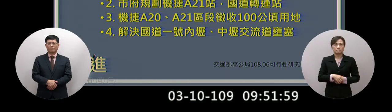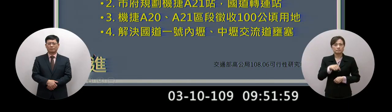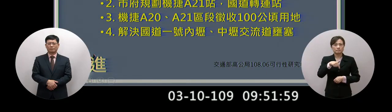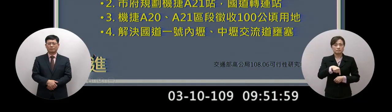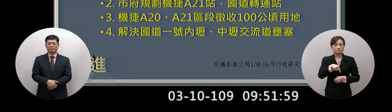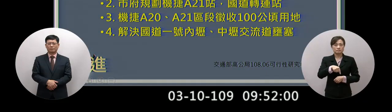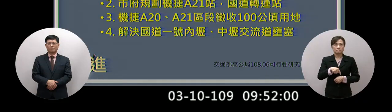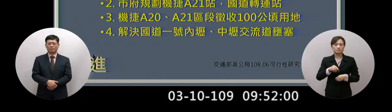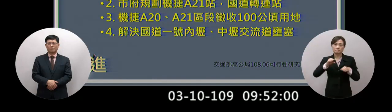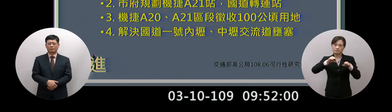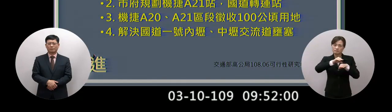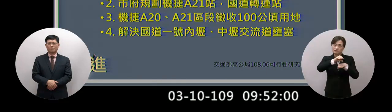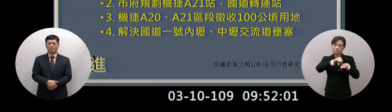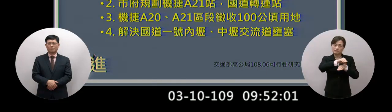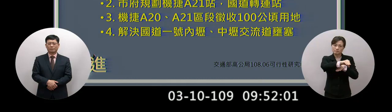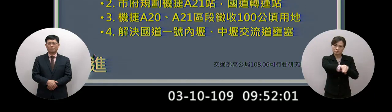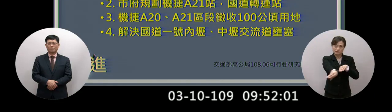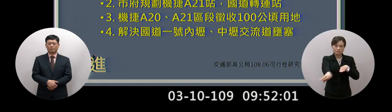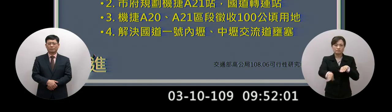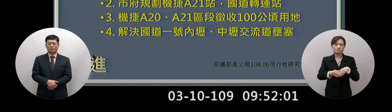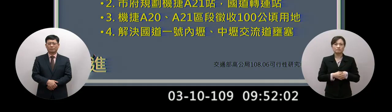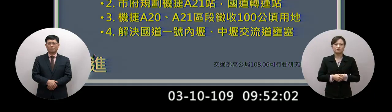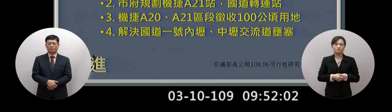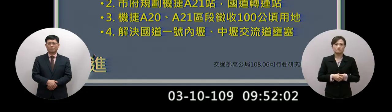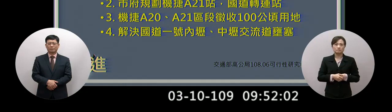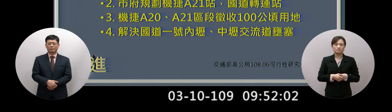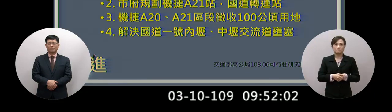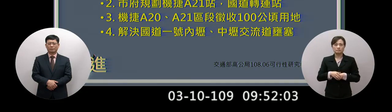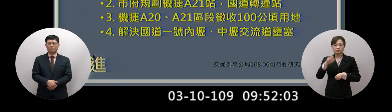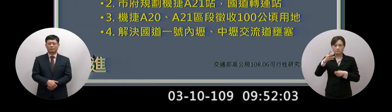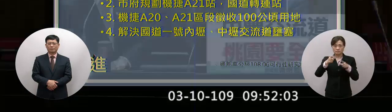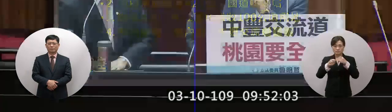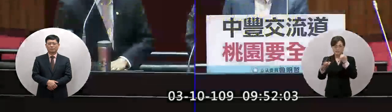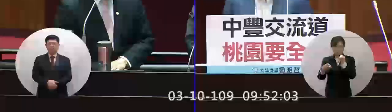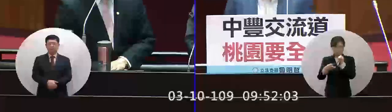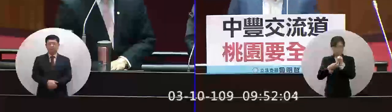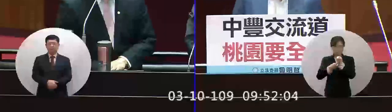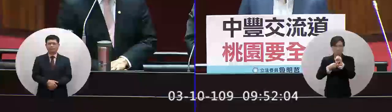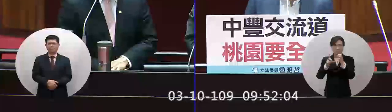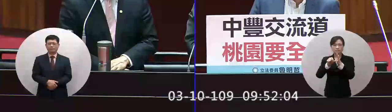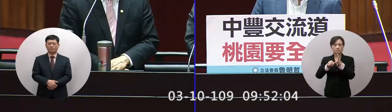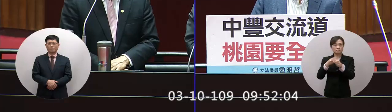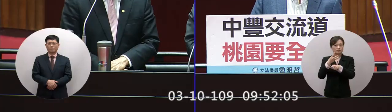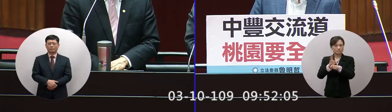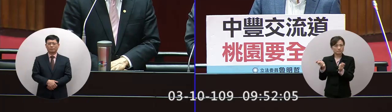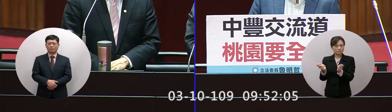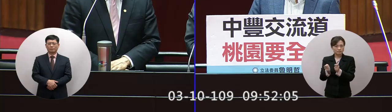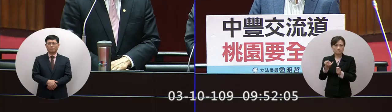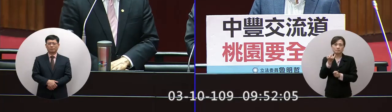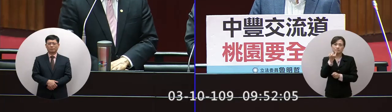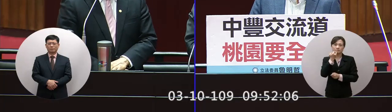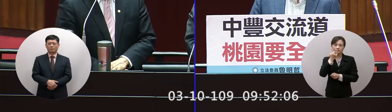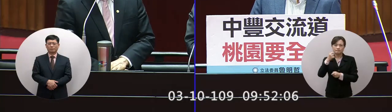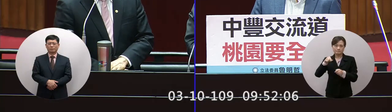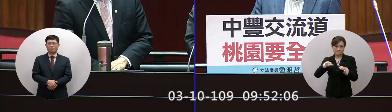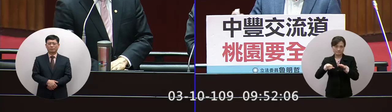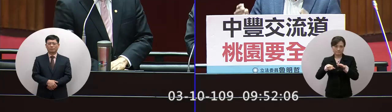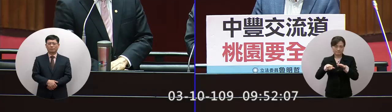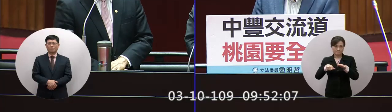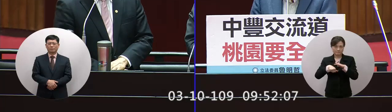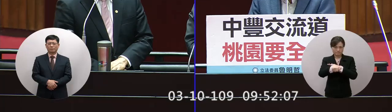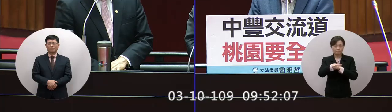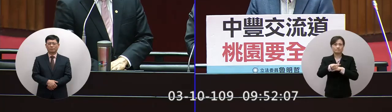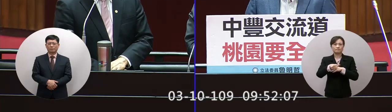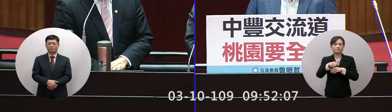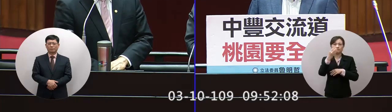一条交流道，如果下来三公里三分钟就可以进青埔高铁区，这是